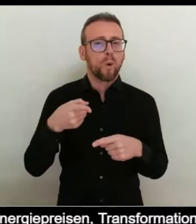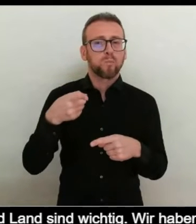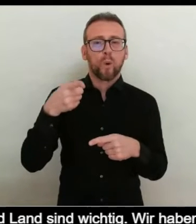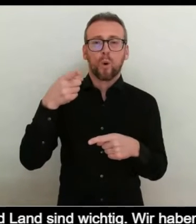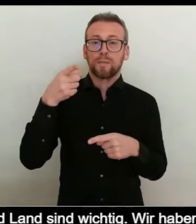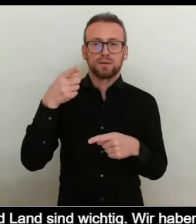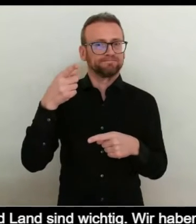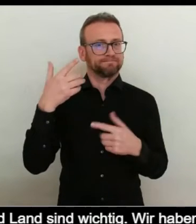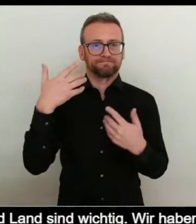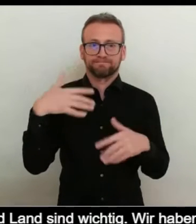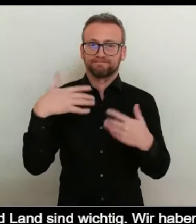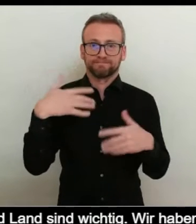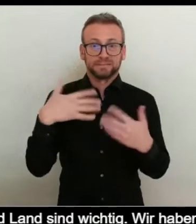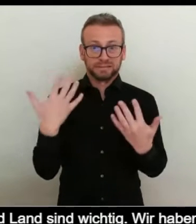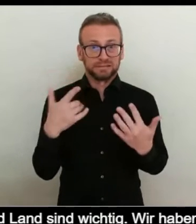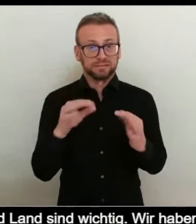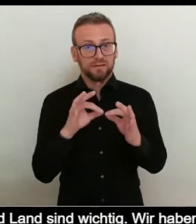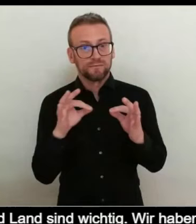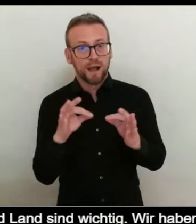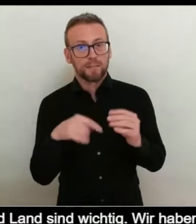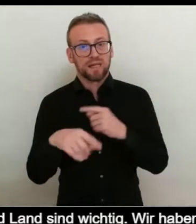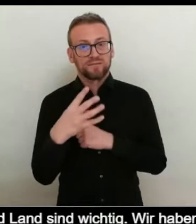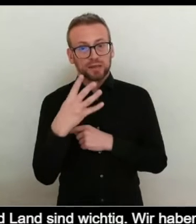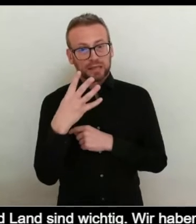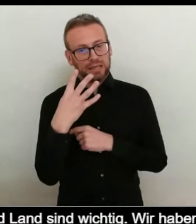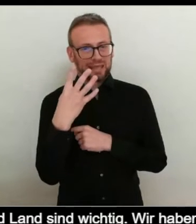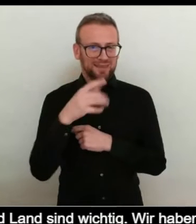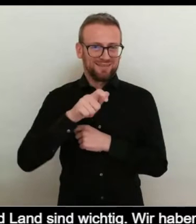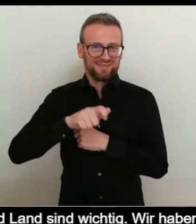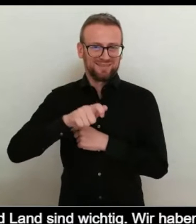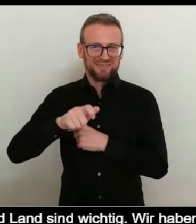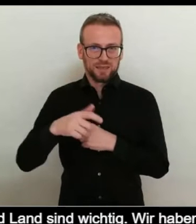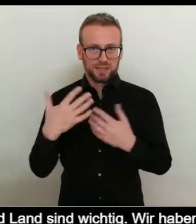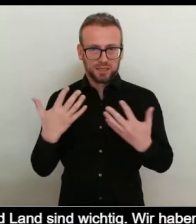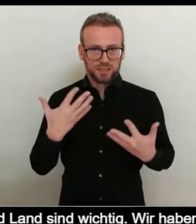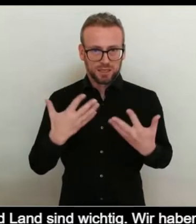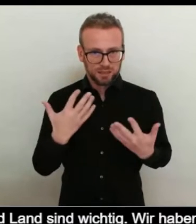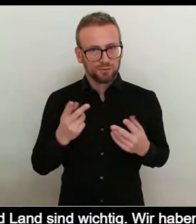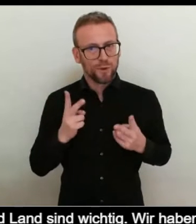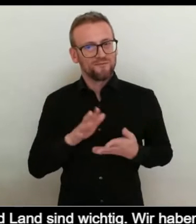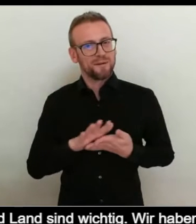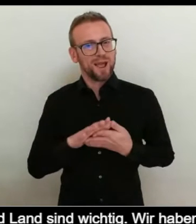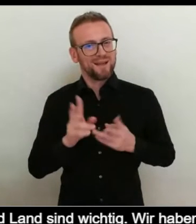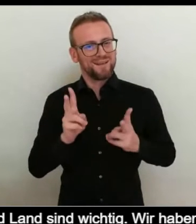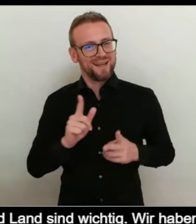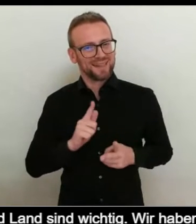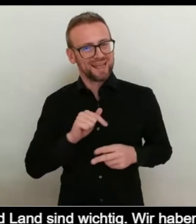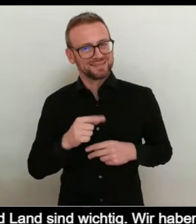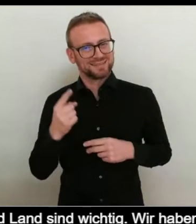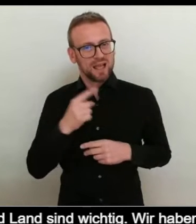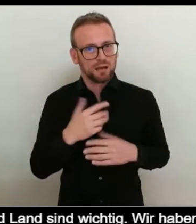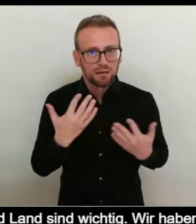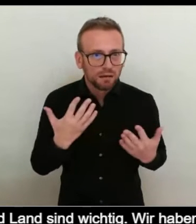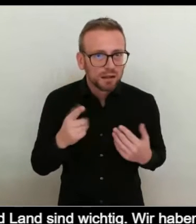viele normalverdienende, geringverdienende Familien an die Grenze bringen. Das ist ein Weckruf für die Politik